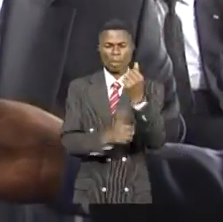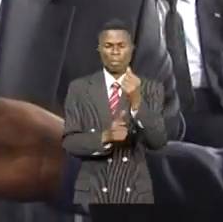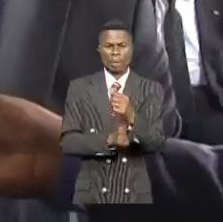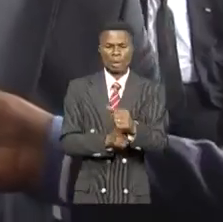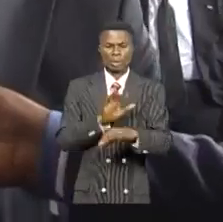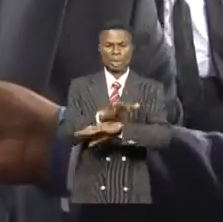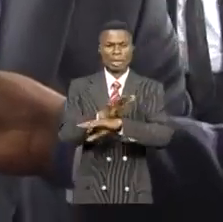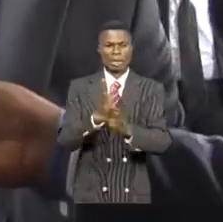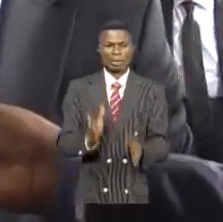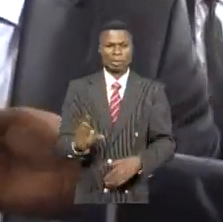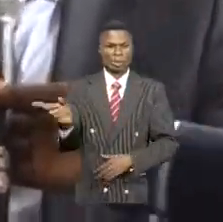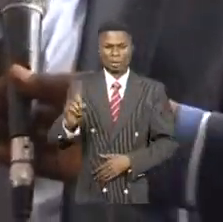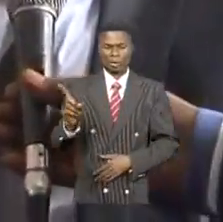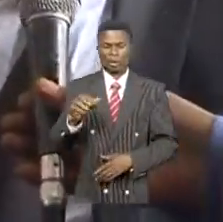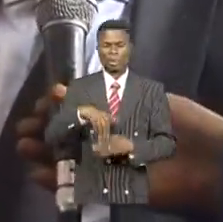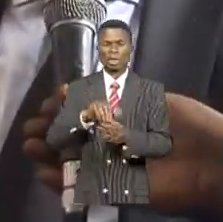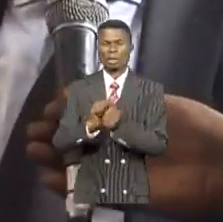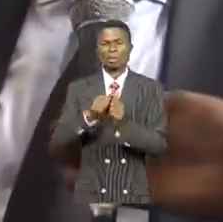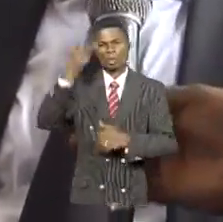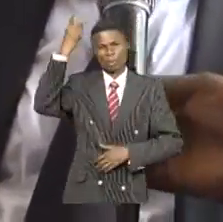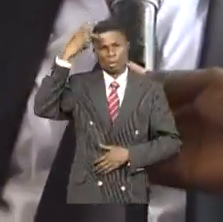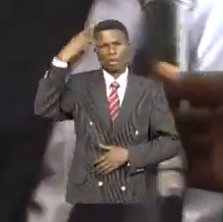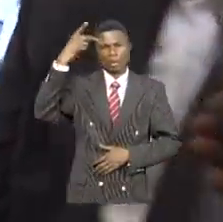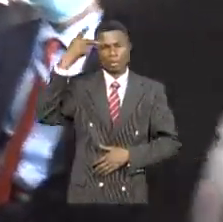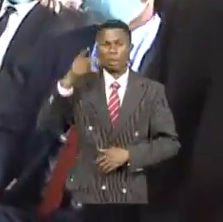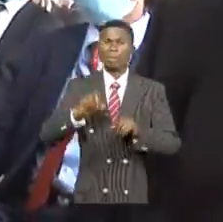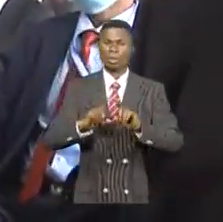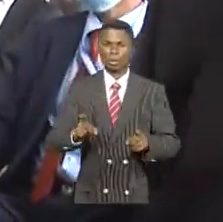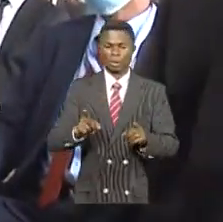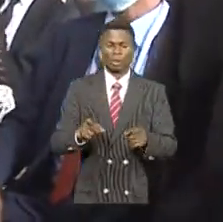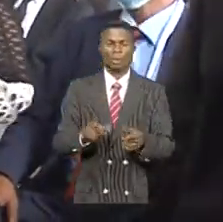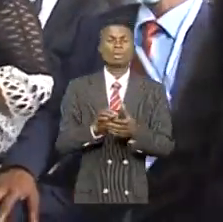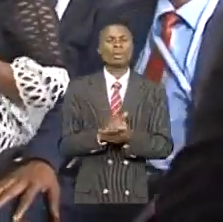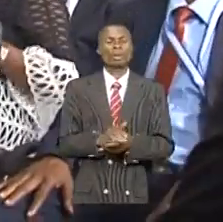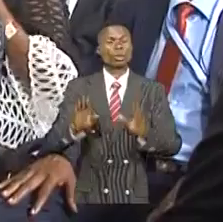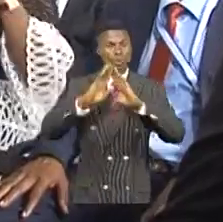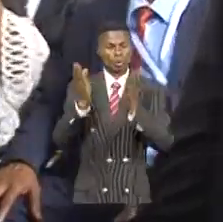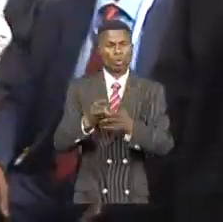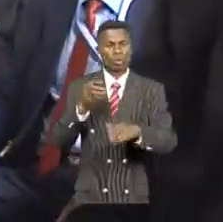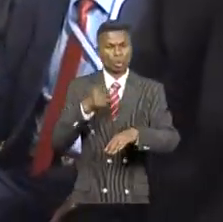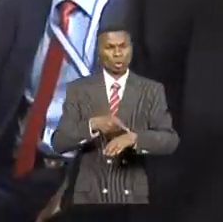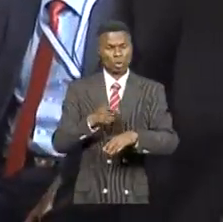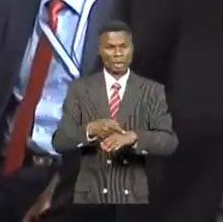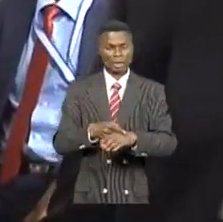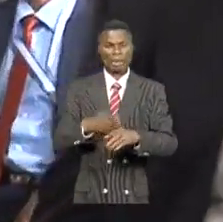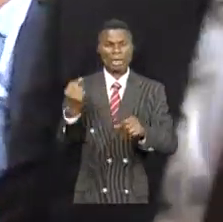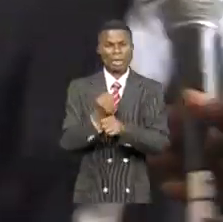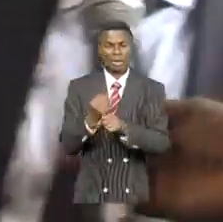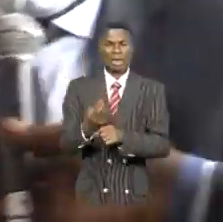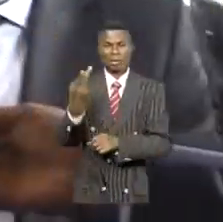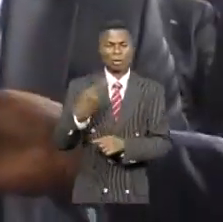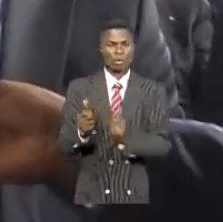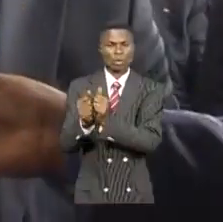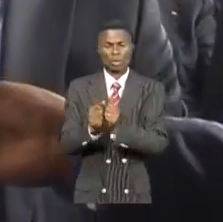surtout dans le monde politique. Et donc, pendant tout le temps passé ensemble, particulièrement les